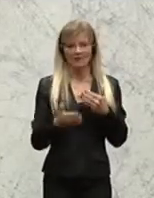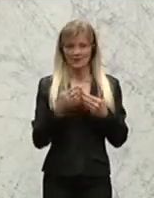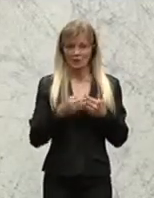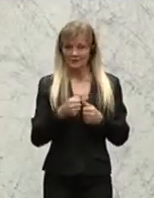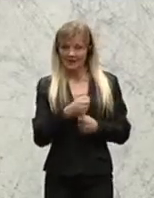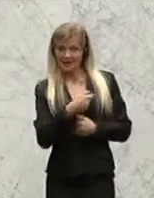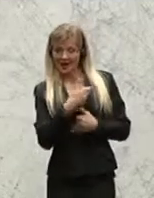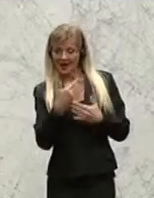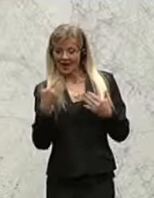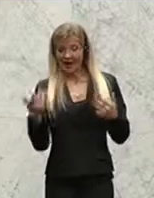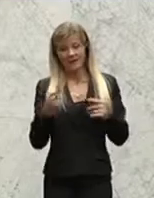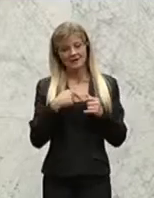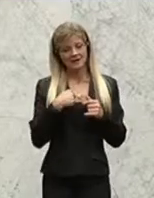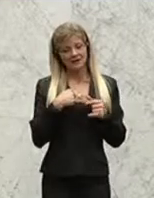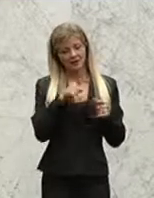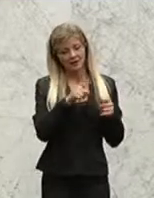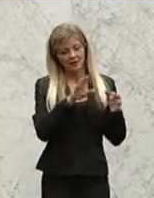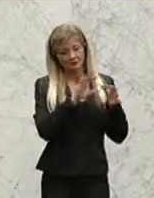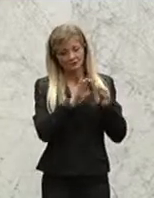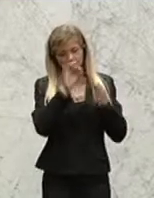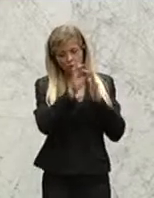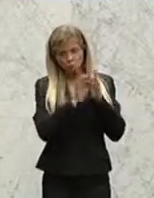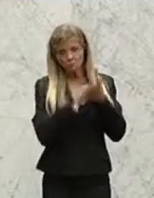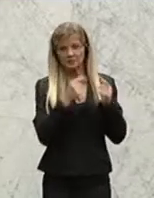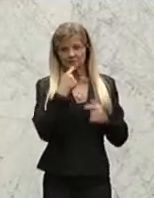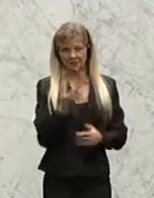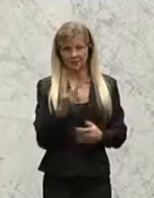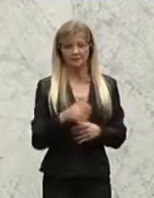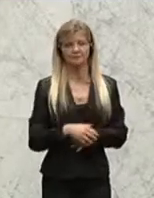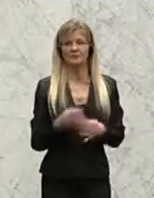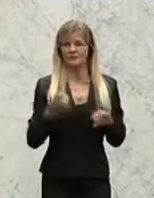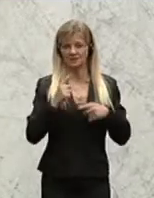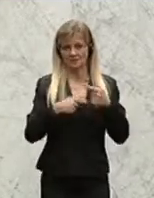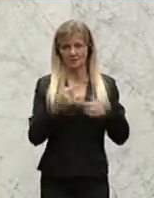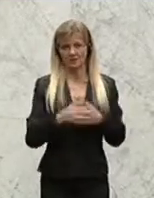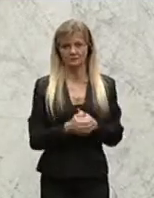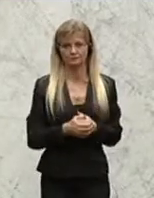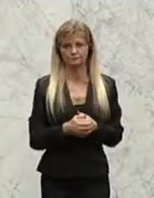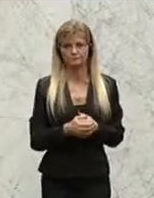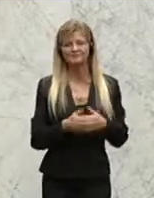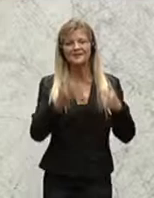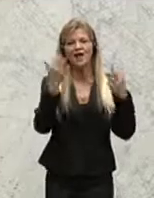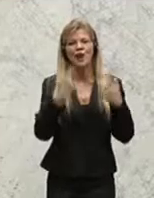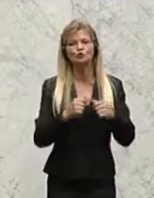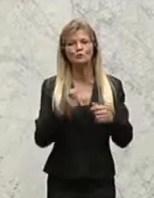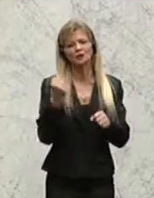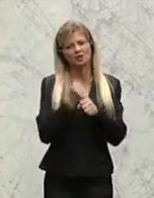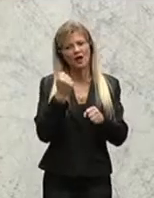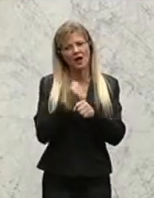Zügen diese Maßnahmen auch kundtun. Die automatische